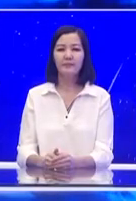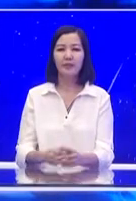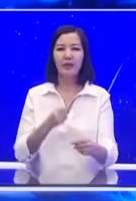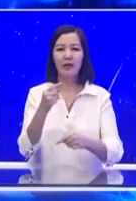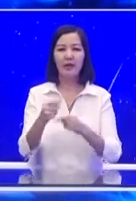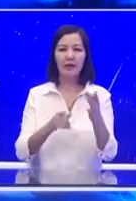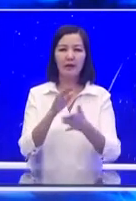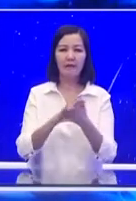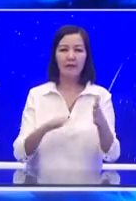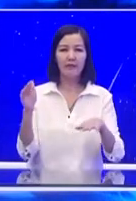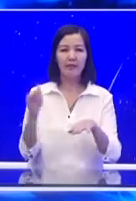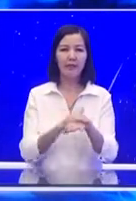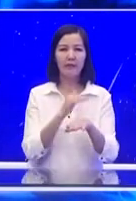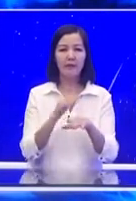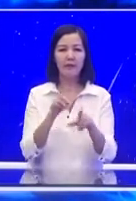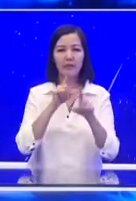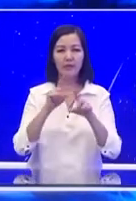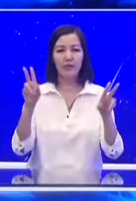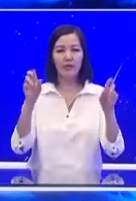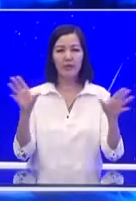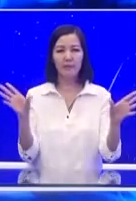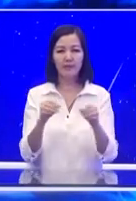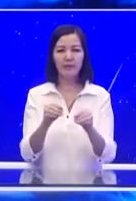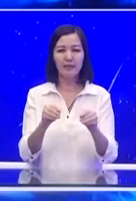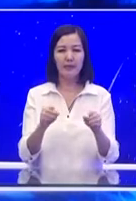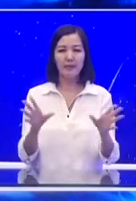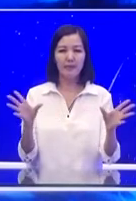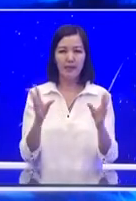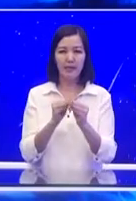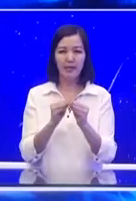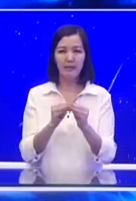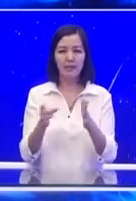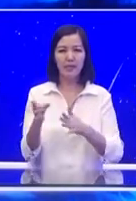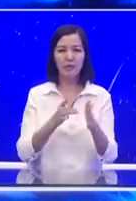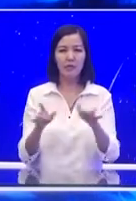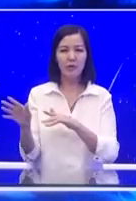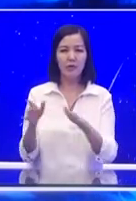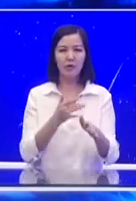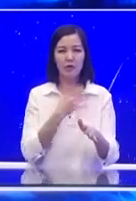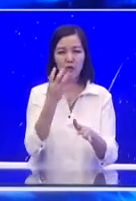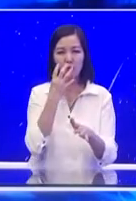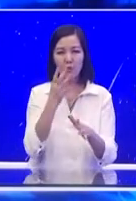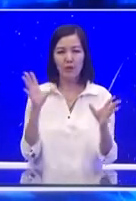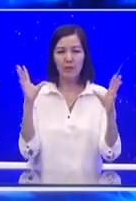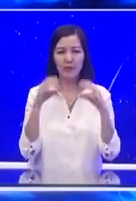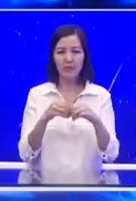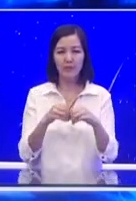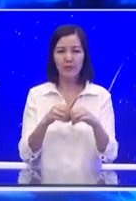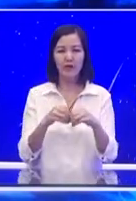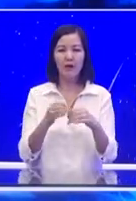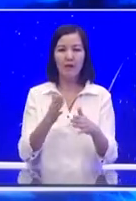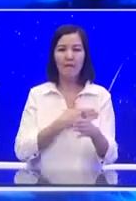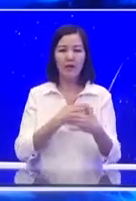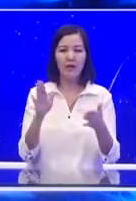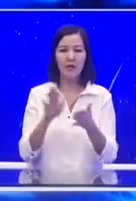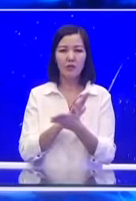Караван добра под эгидой Безбергемес продолжил свой путь в областном центре. Республиканская акция «Жерек жылуы» объединила не только волонтеров,